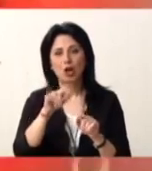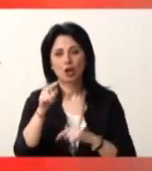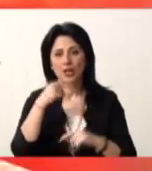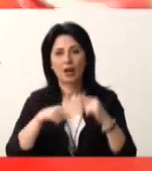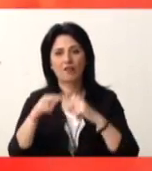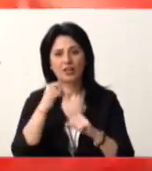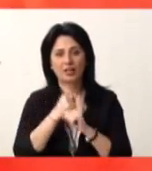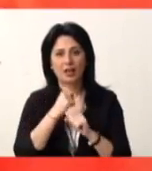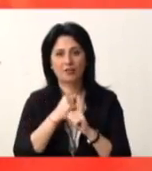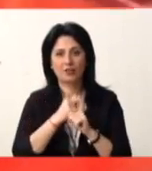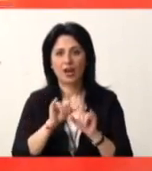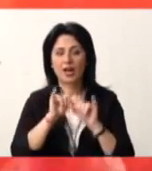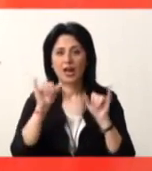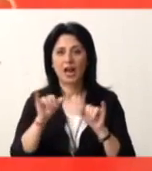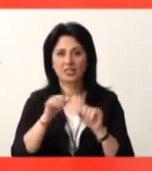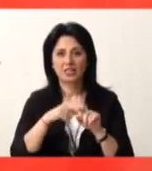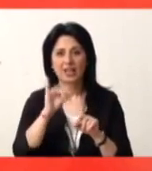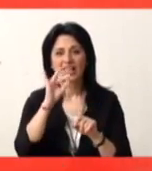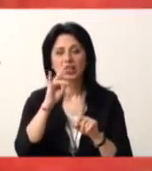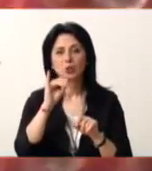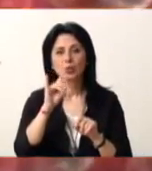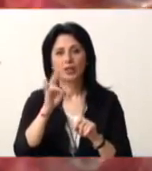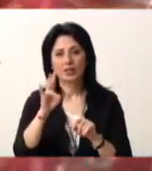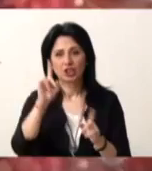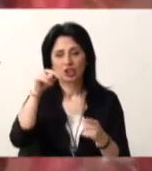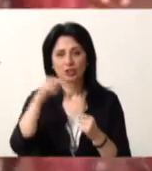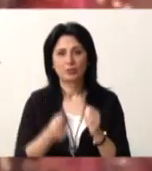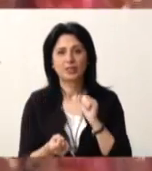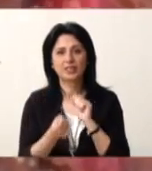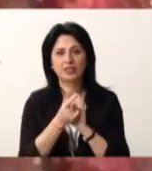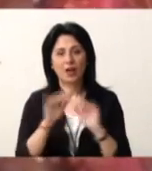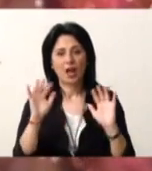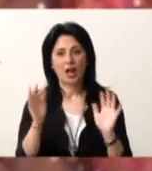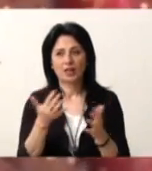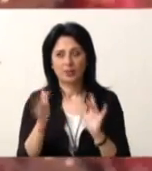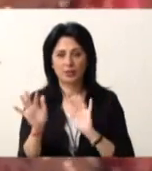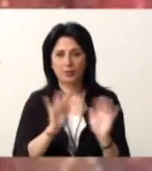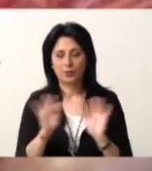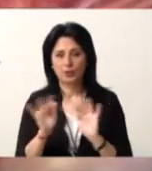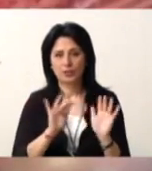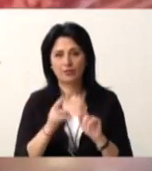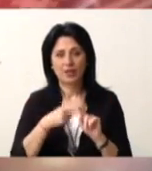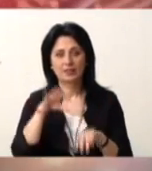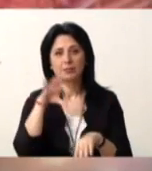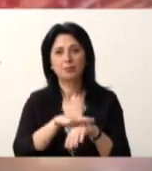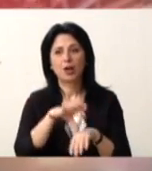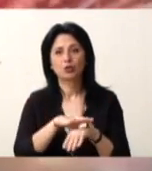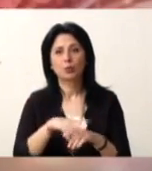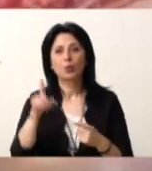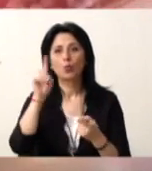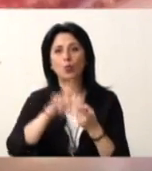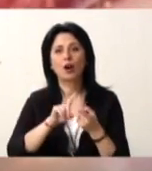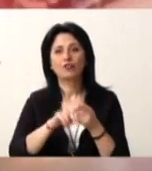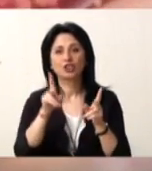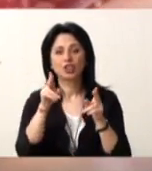გავლენა იქონიოს, გაზარდოს ინსულინის დონე და შესაბამისად წარმოქმნას ანთებითი პროცესები. ეს ფაქტორები კი